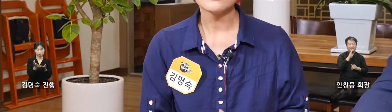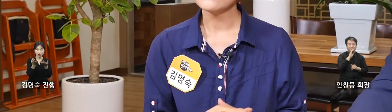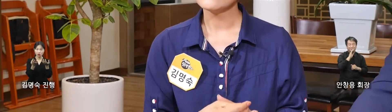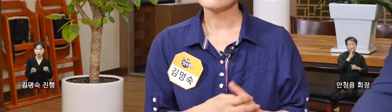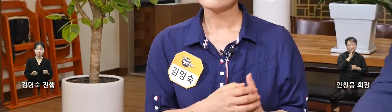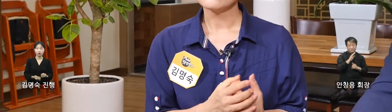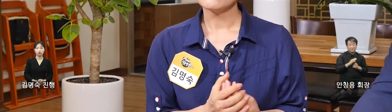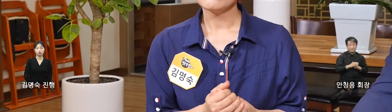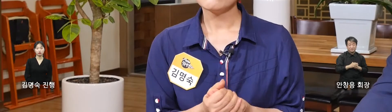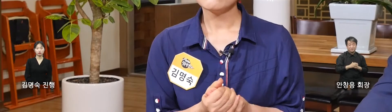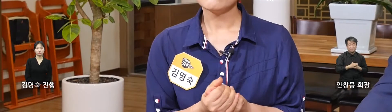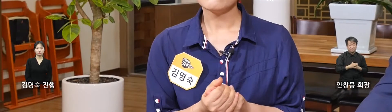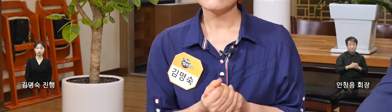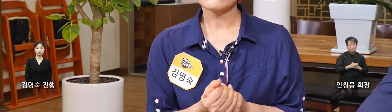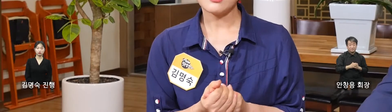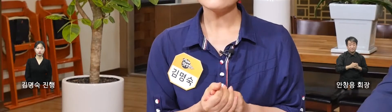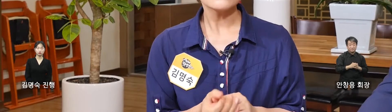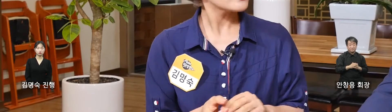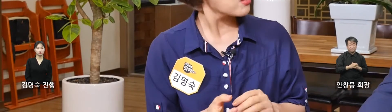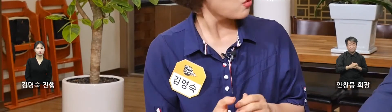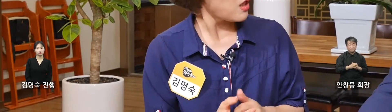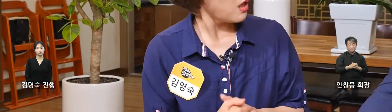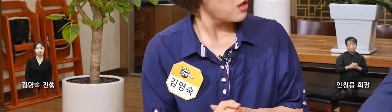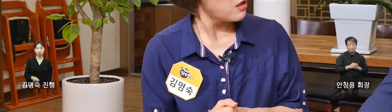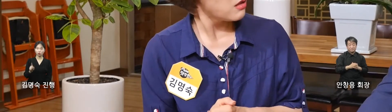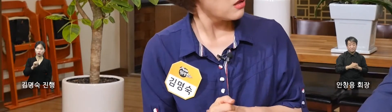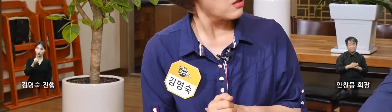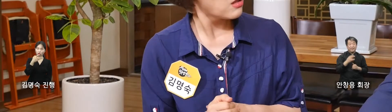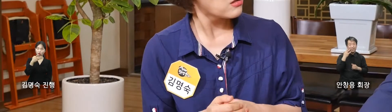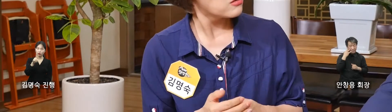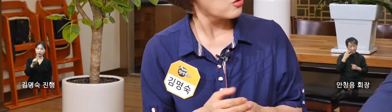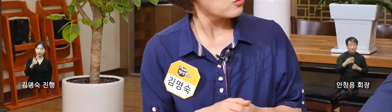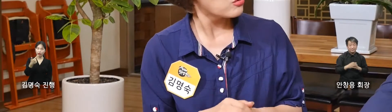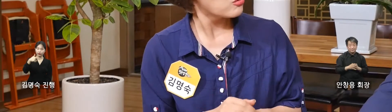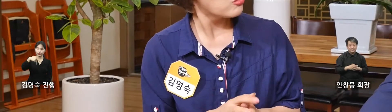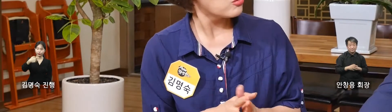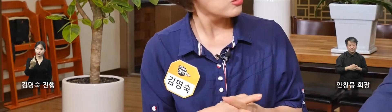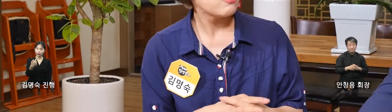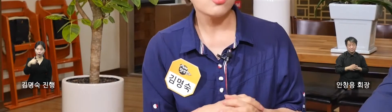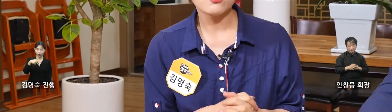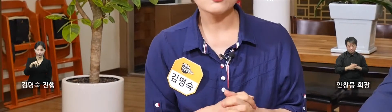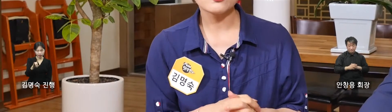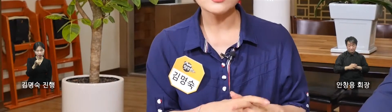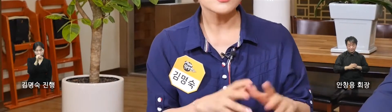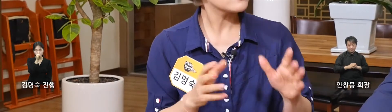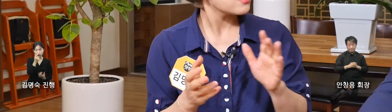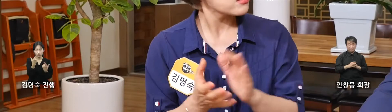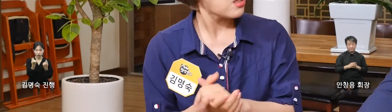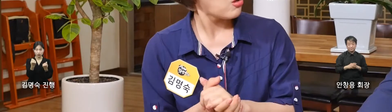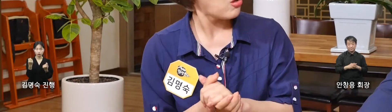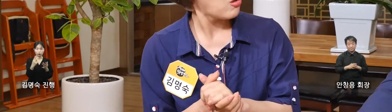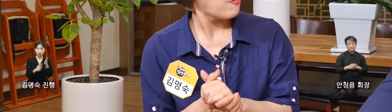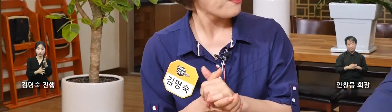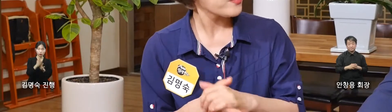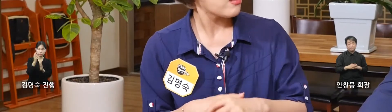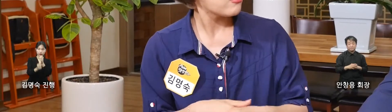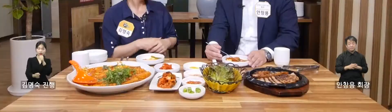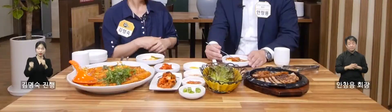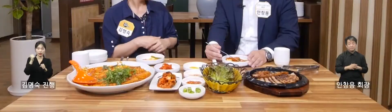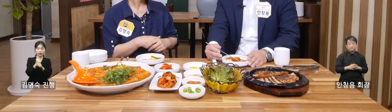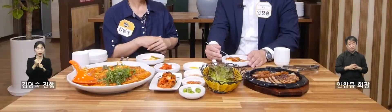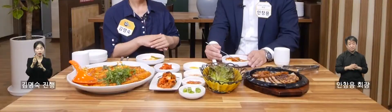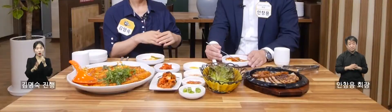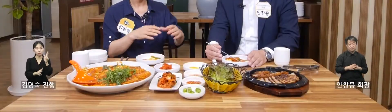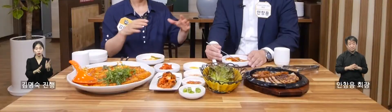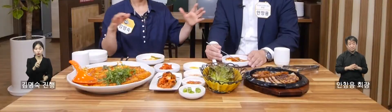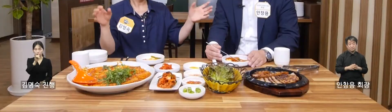예. 뭐 탄소 제로인가? 예. 예. 그것도 있고 뭐 도시 재생 사업하고